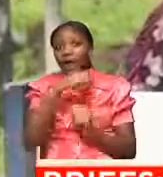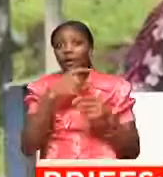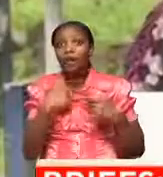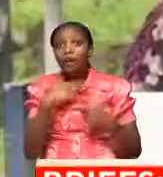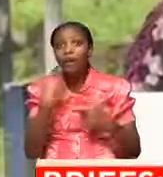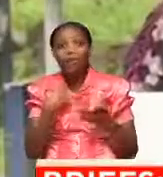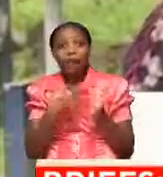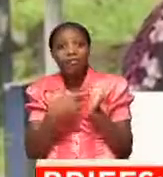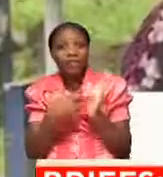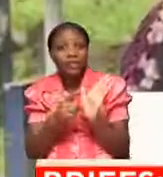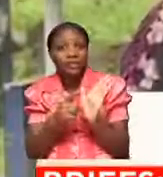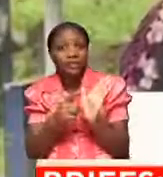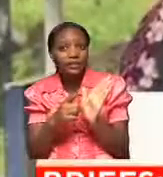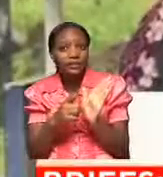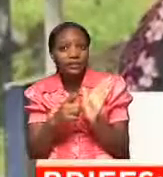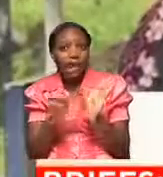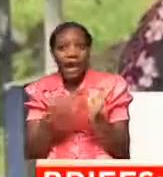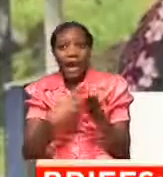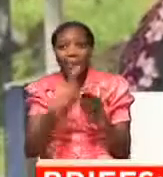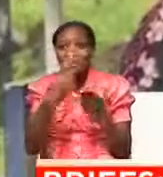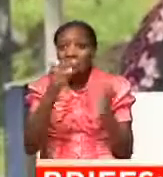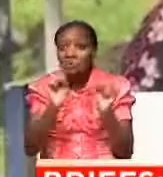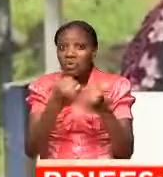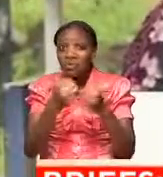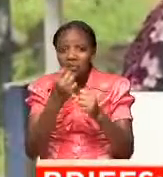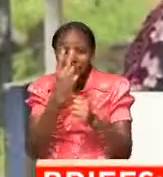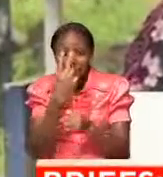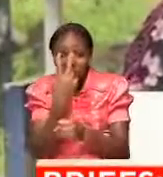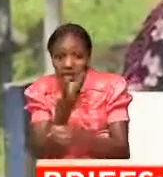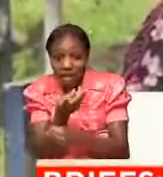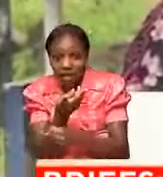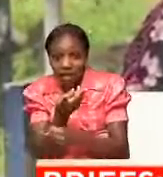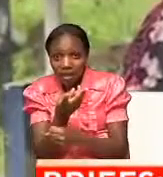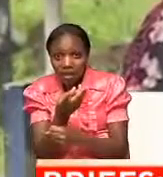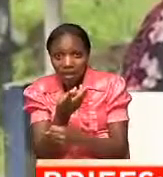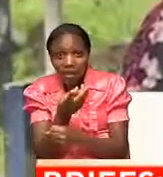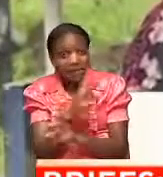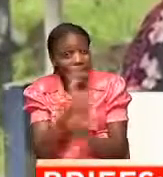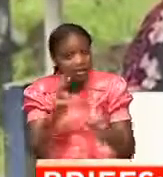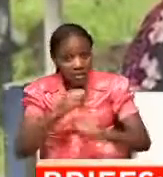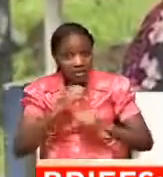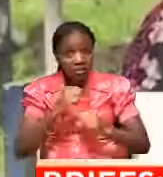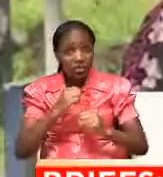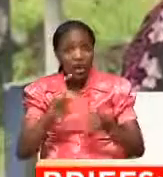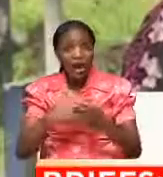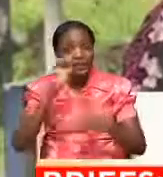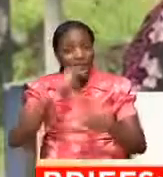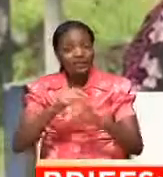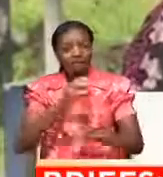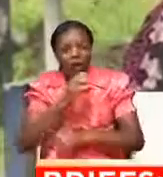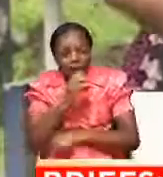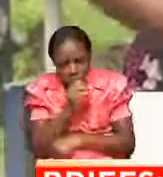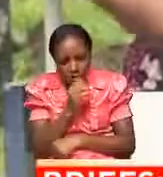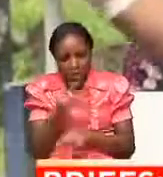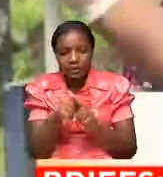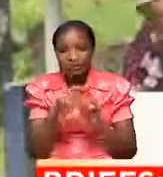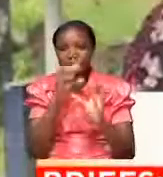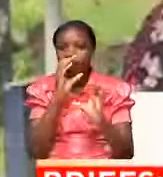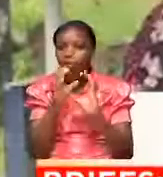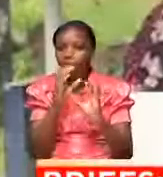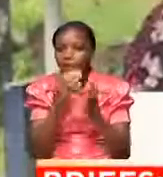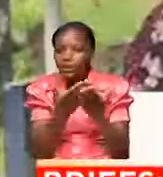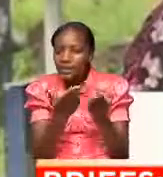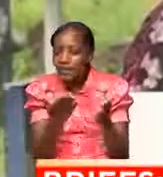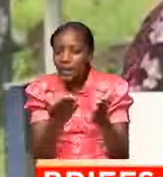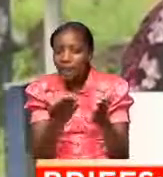na wengine ni asymptomatic, huwezi kuiona strong. Na akikohoa, akikuzungumzia chini ya